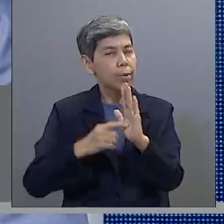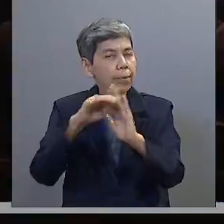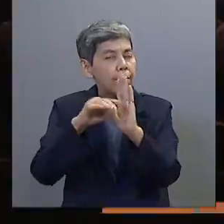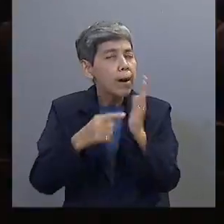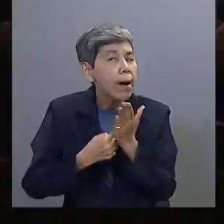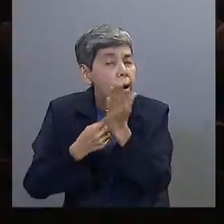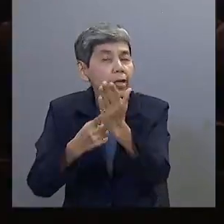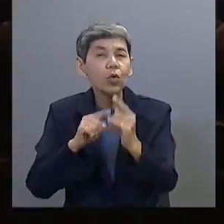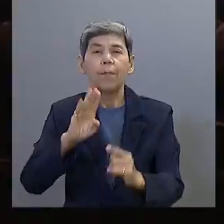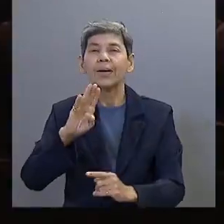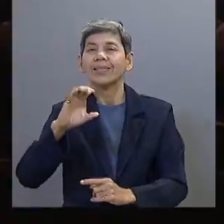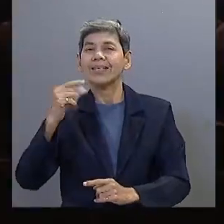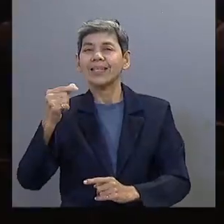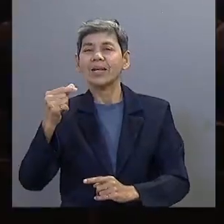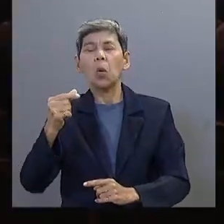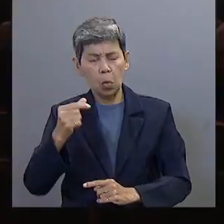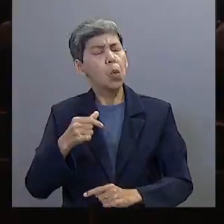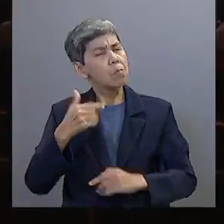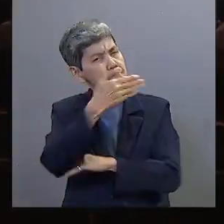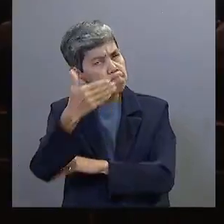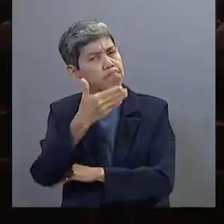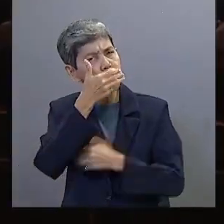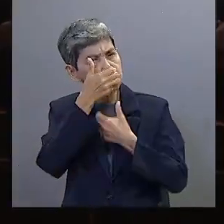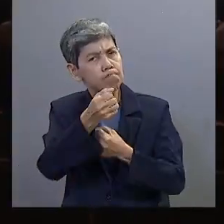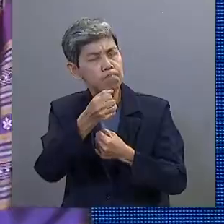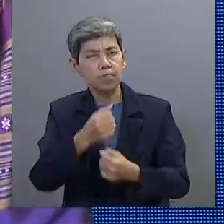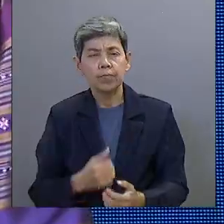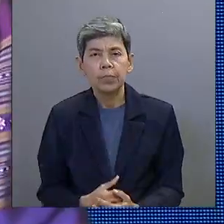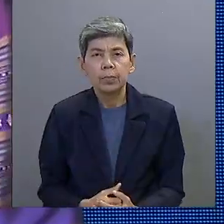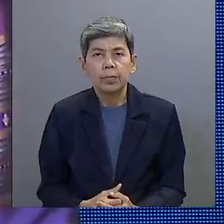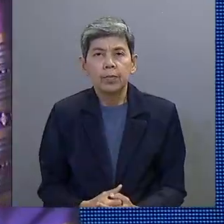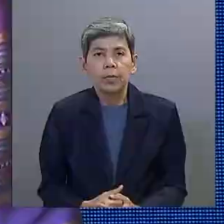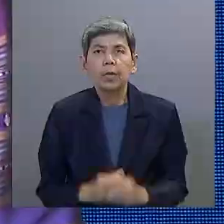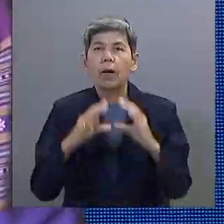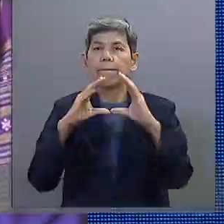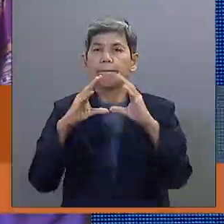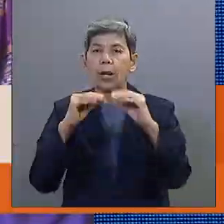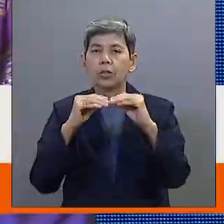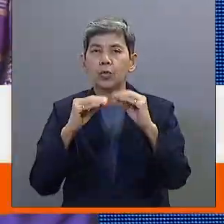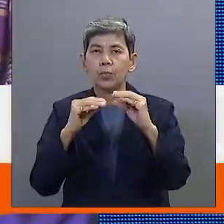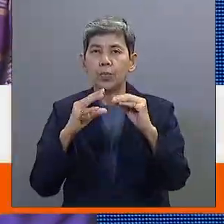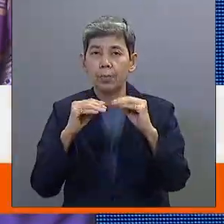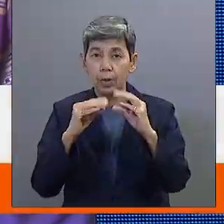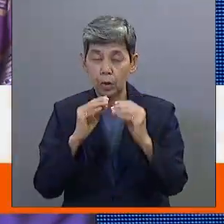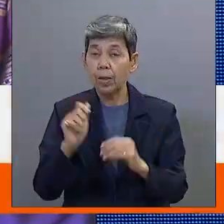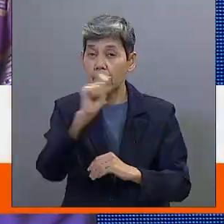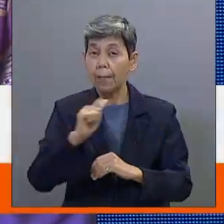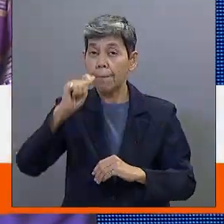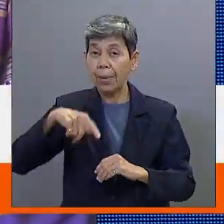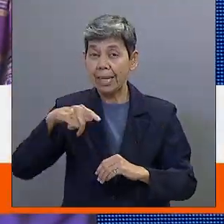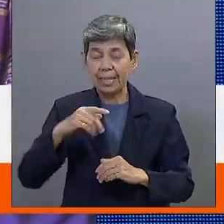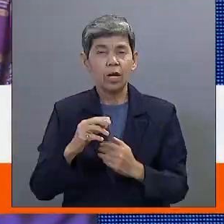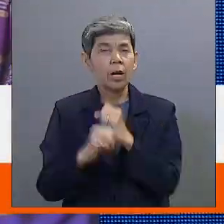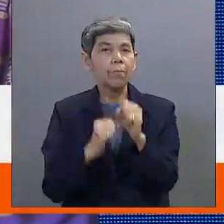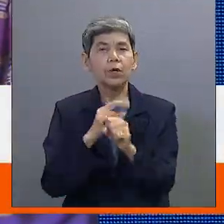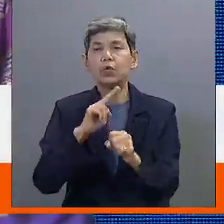กิจ BCG ที่ได้รับความสนใจครับ การประชุม APEC CEO Summit ครั้งนี้นะ